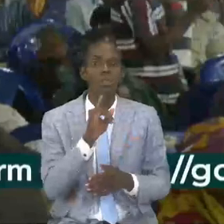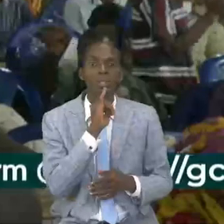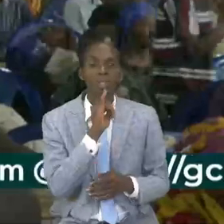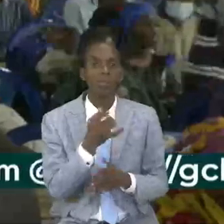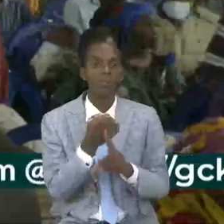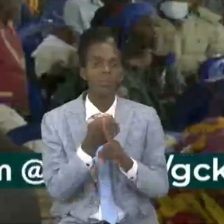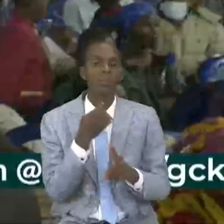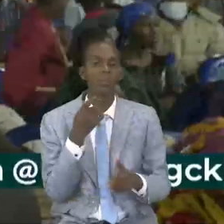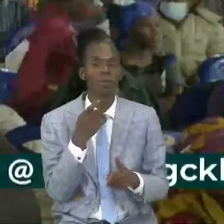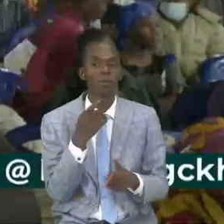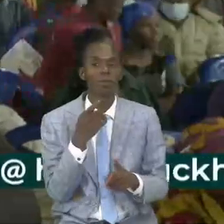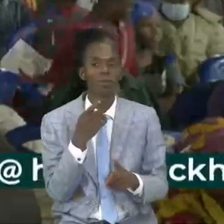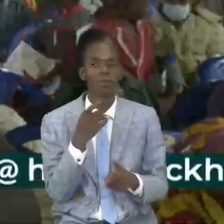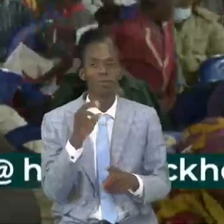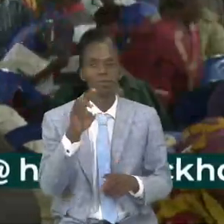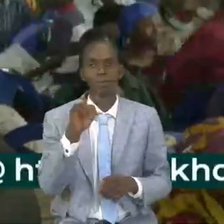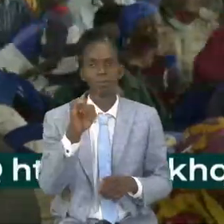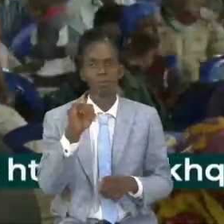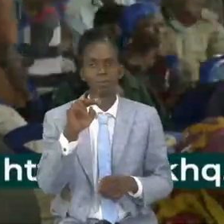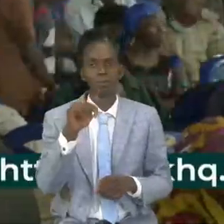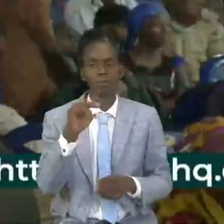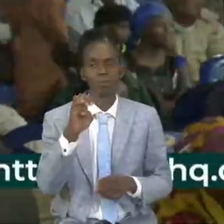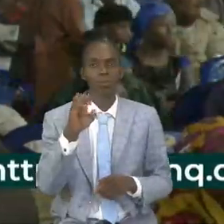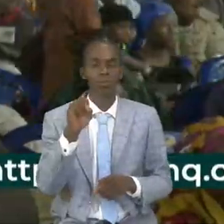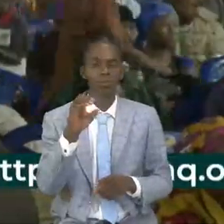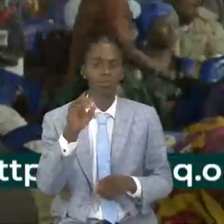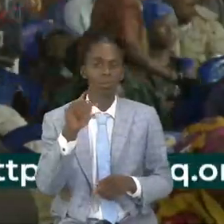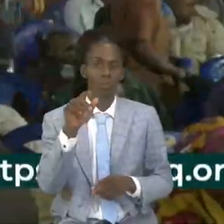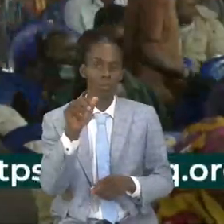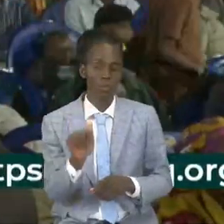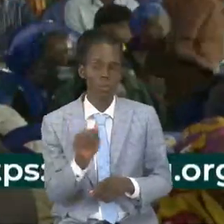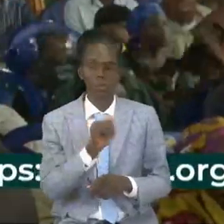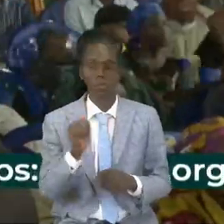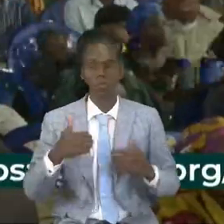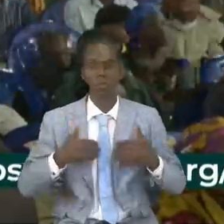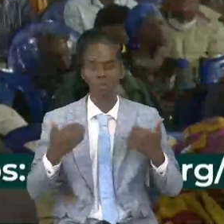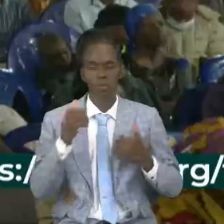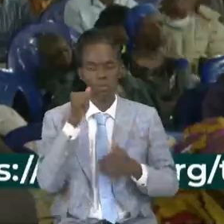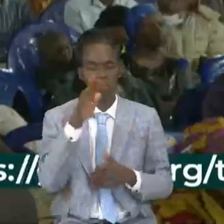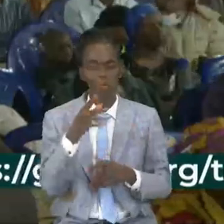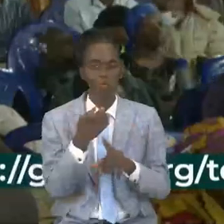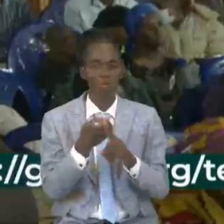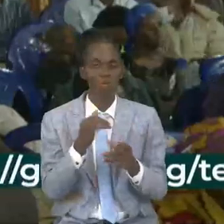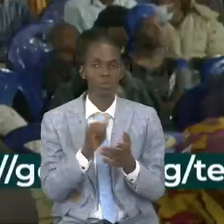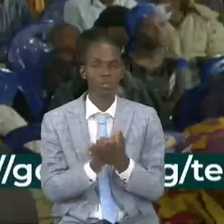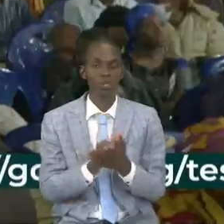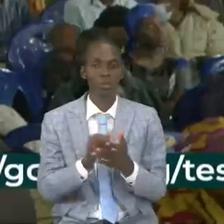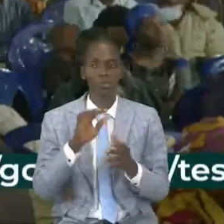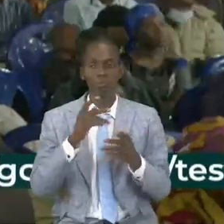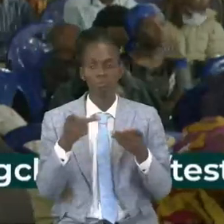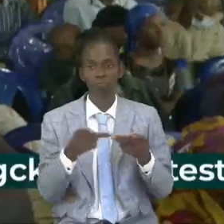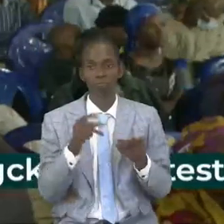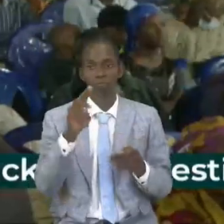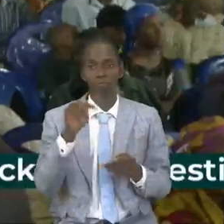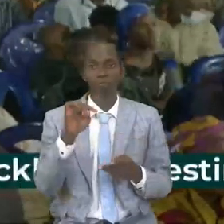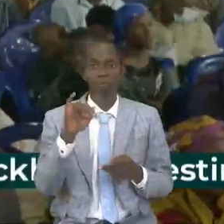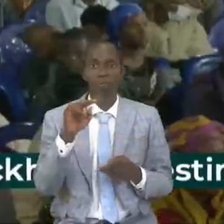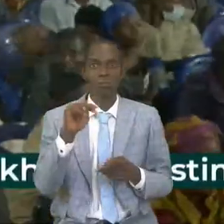Ceci vient de Minnesota. Une jeune dame de Minnesota envoie son témoignage